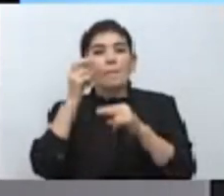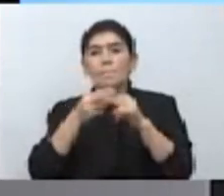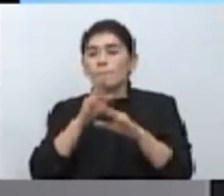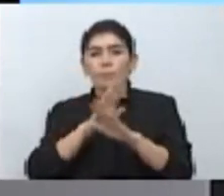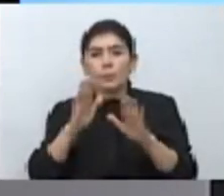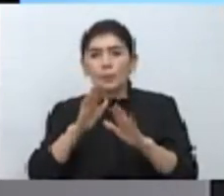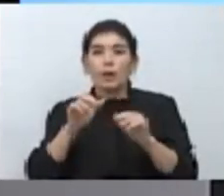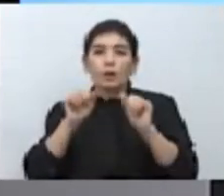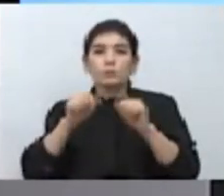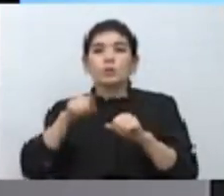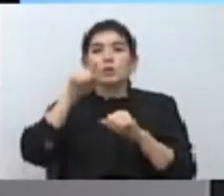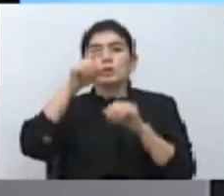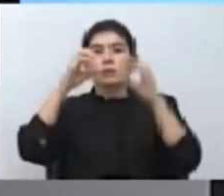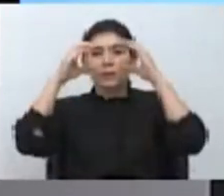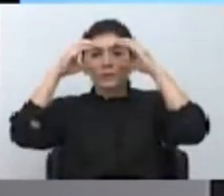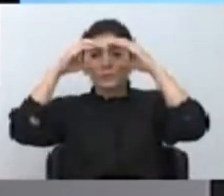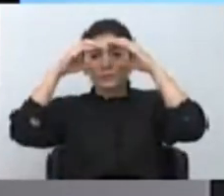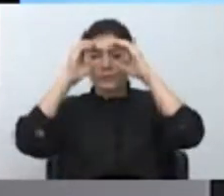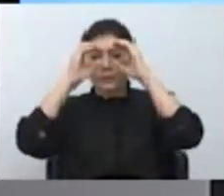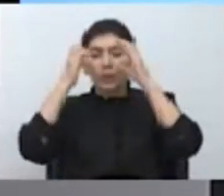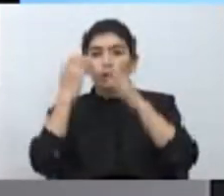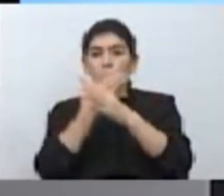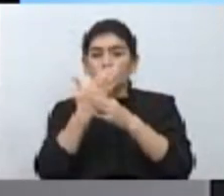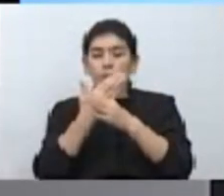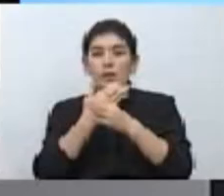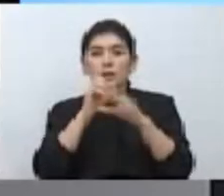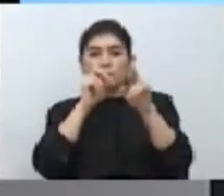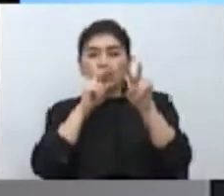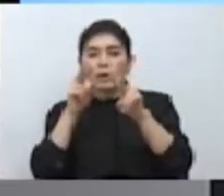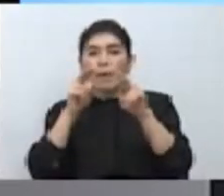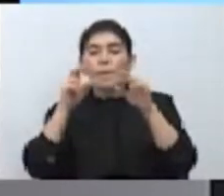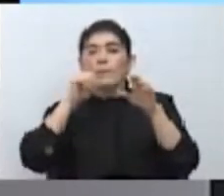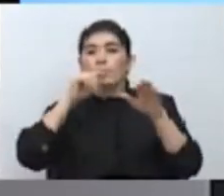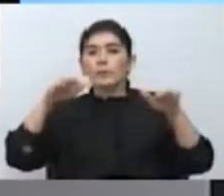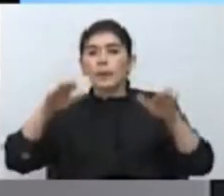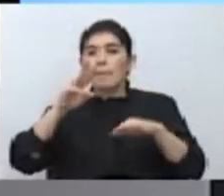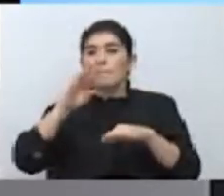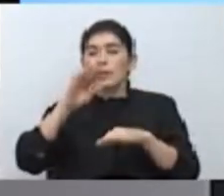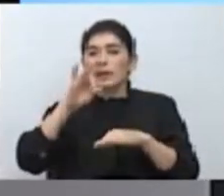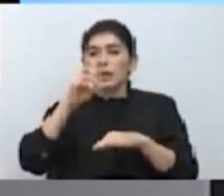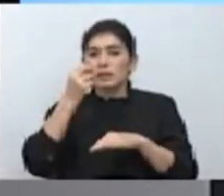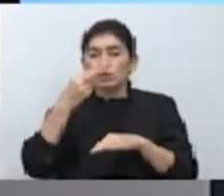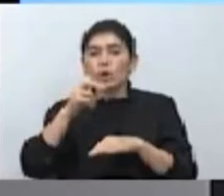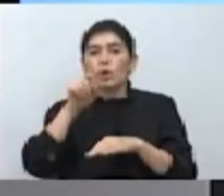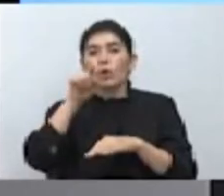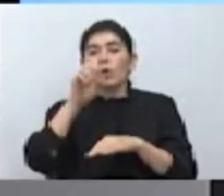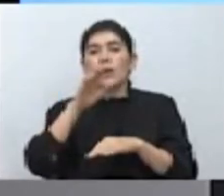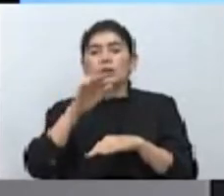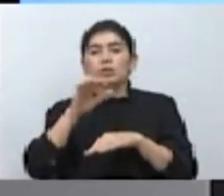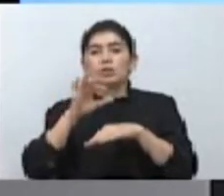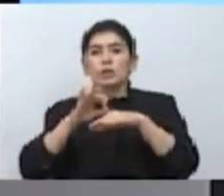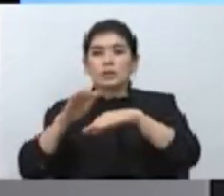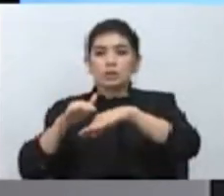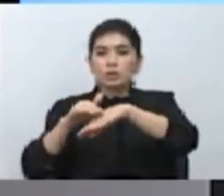uchun binokul yordamida ularni kuzatish mumkin. Yoki qushlarni migratsiyasini o'rganish uchun ularga teri ostiga